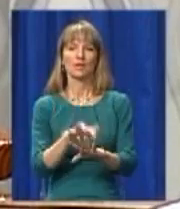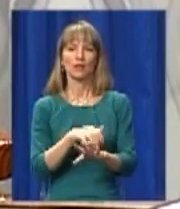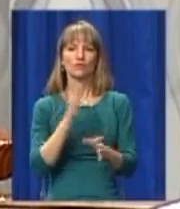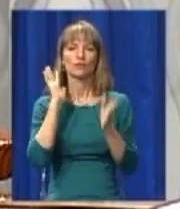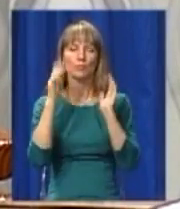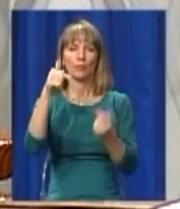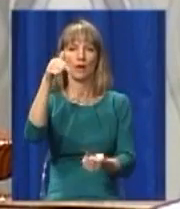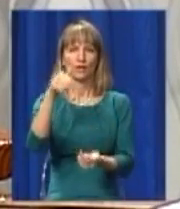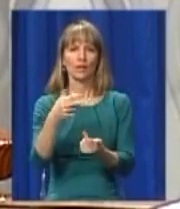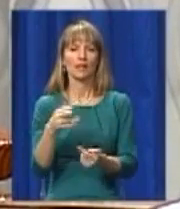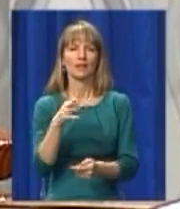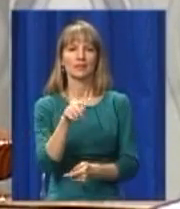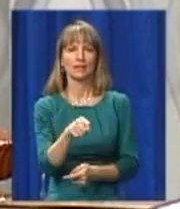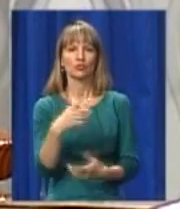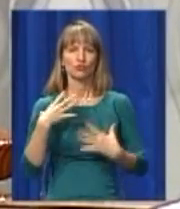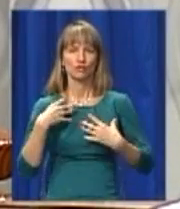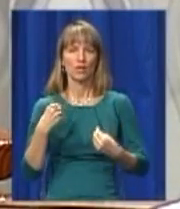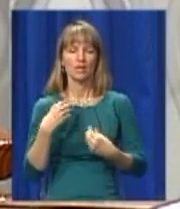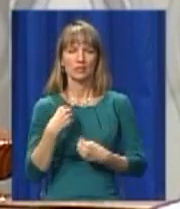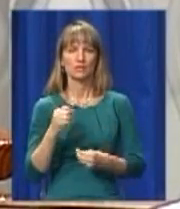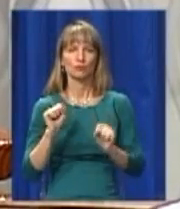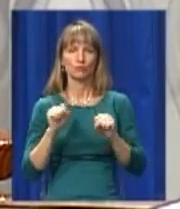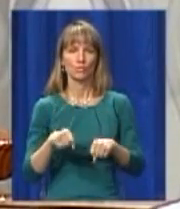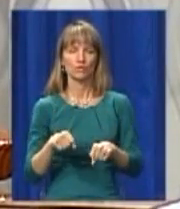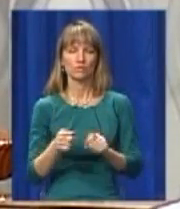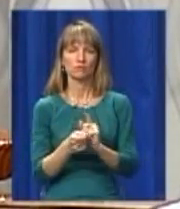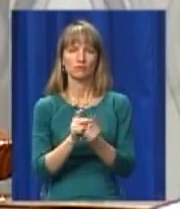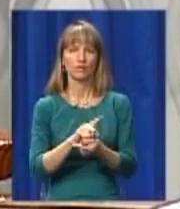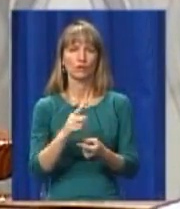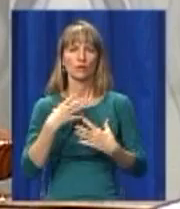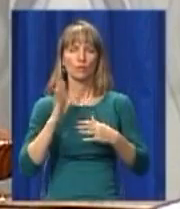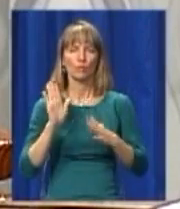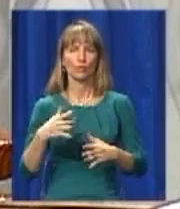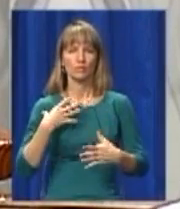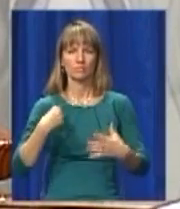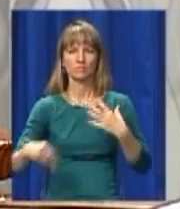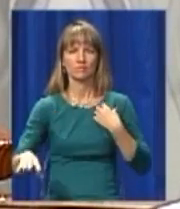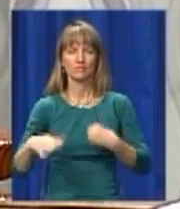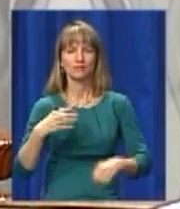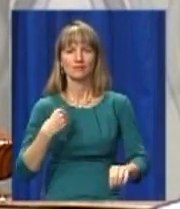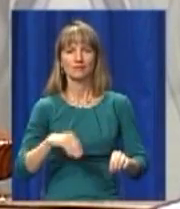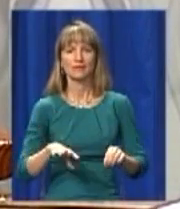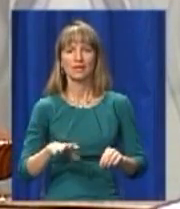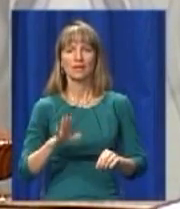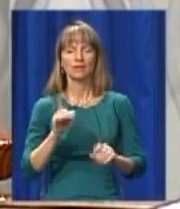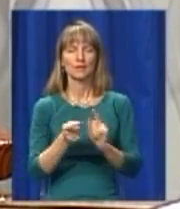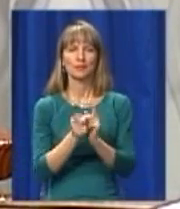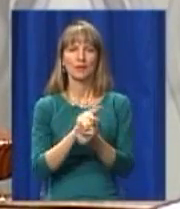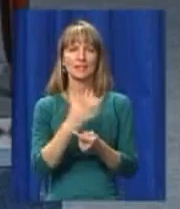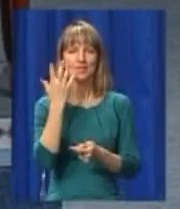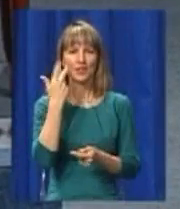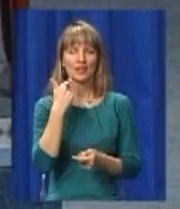как-то подходит, то для них, например, шерсть может закончиться тем, что шерсть будет опадать, вообще другого цвета станет.